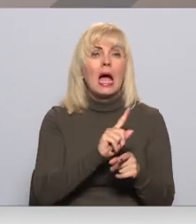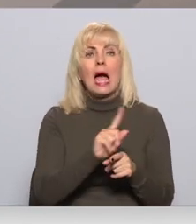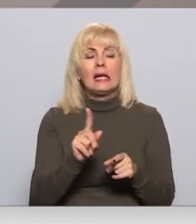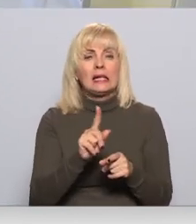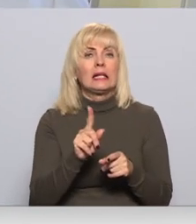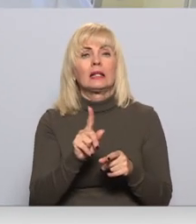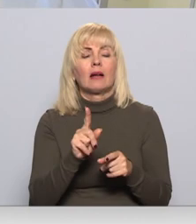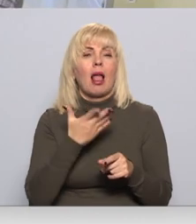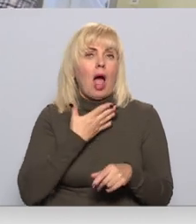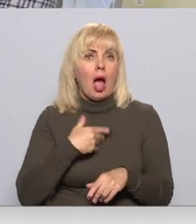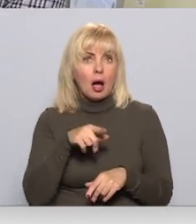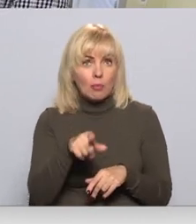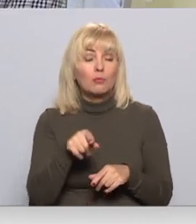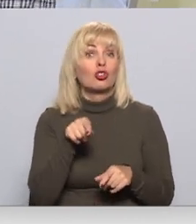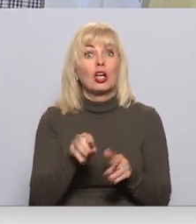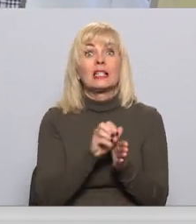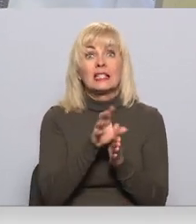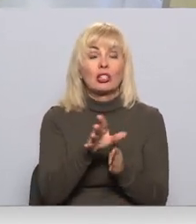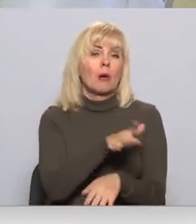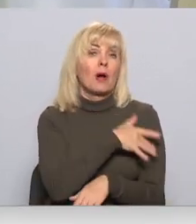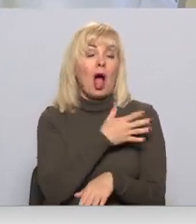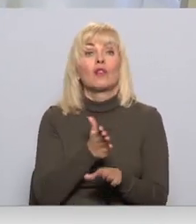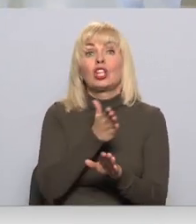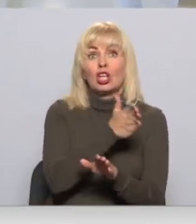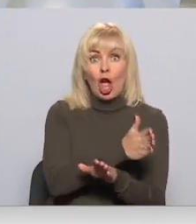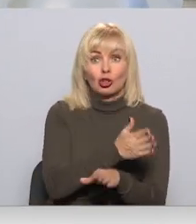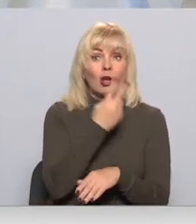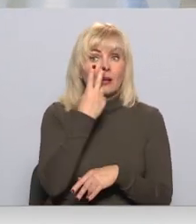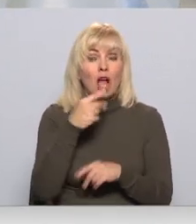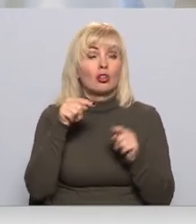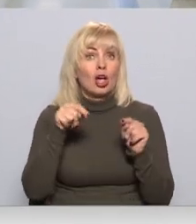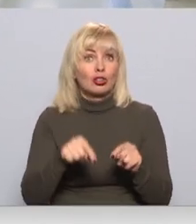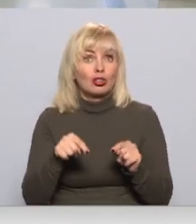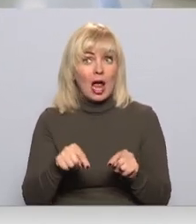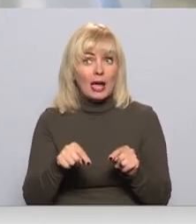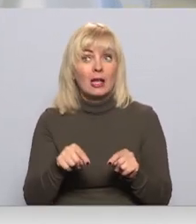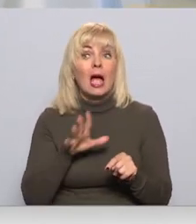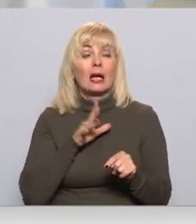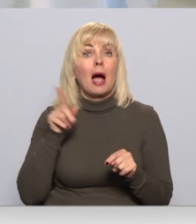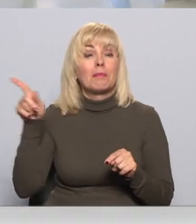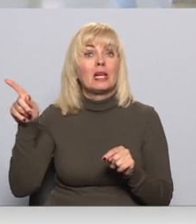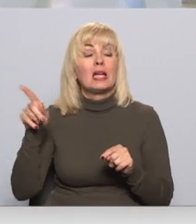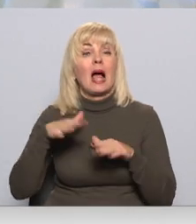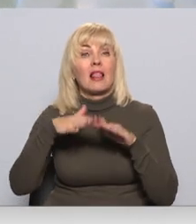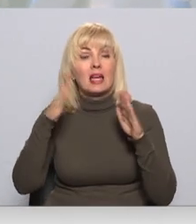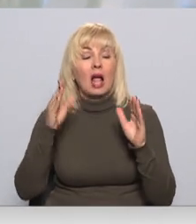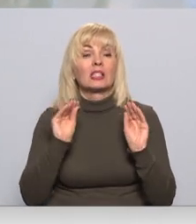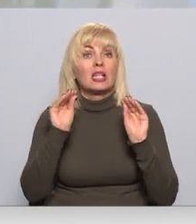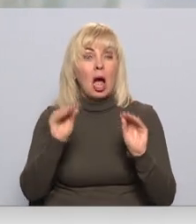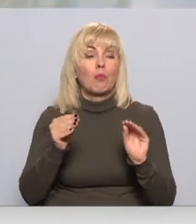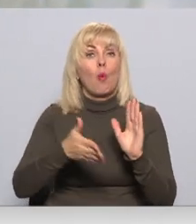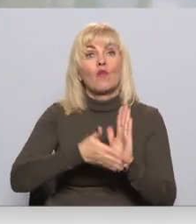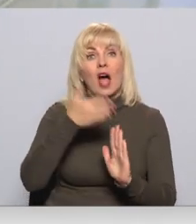priekšrocība. Šī ir sistēma, kas kalpoja iepriekš. Kā redzam, piemēram, šeit, tas pats, kas tur bija liels un iebūvēts sienā, te ir